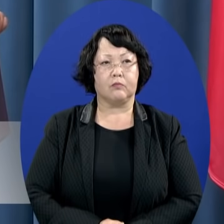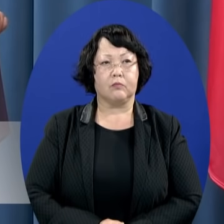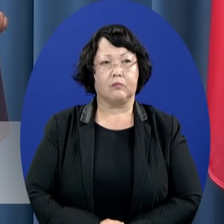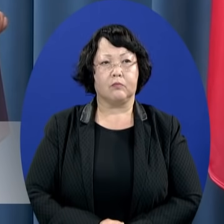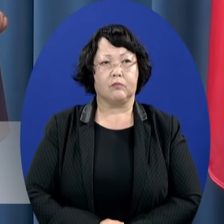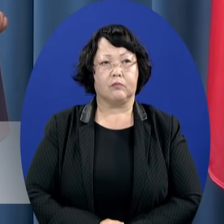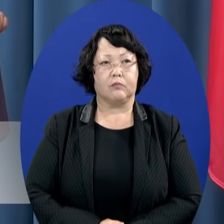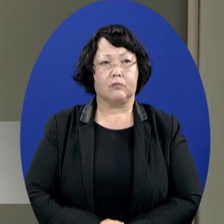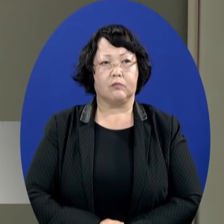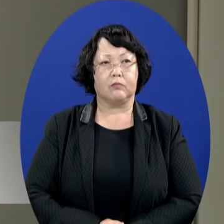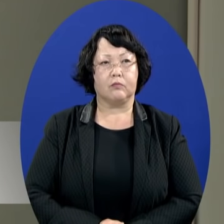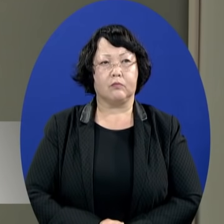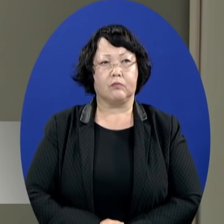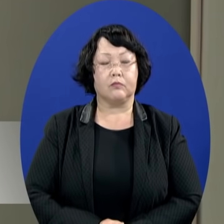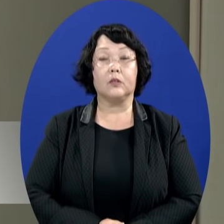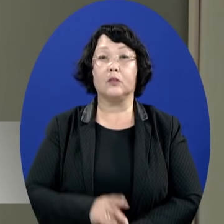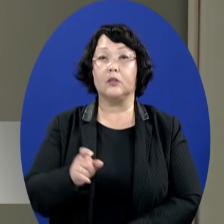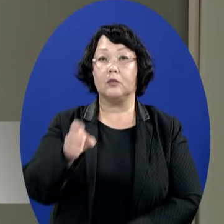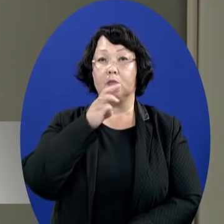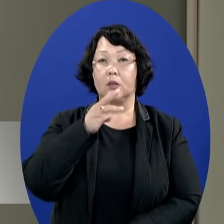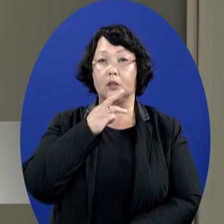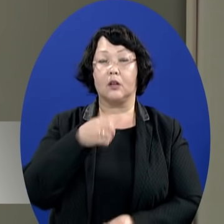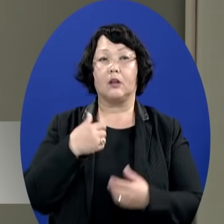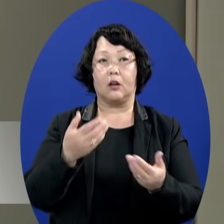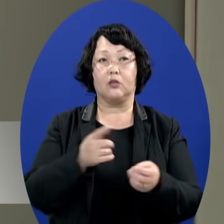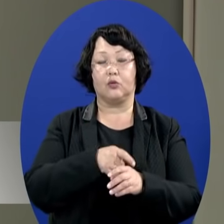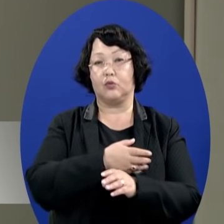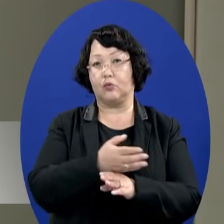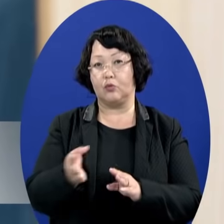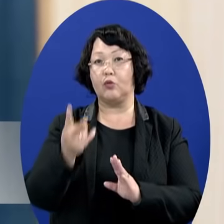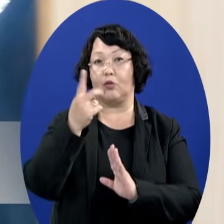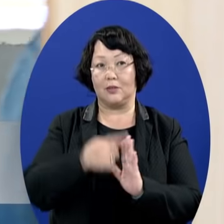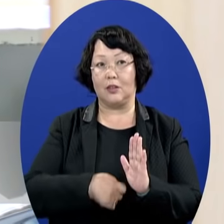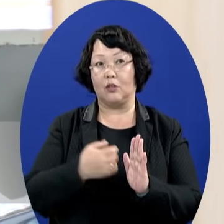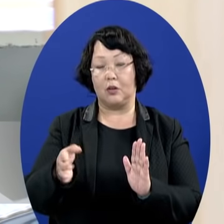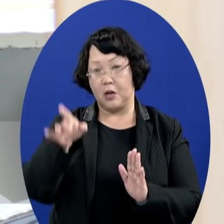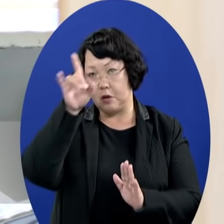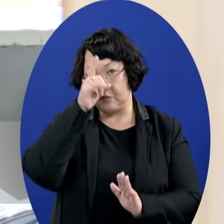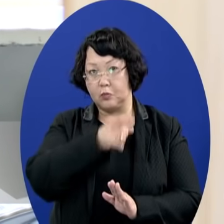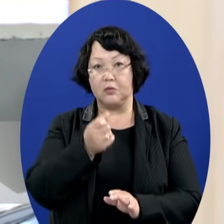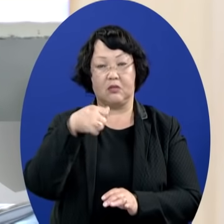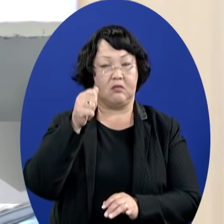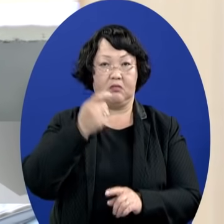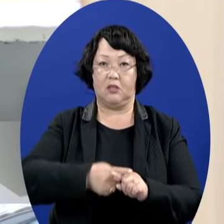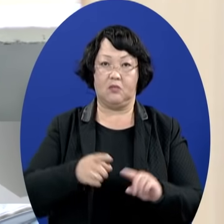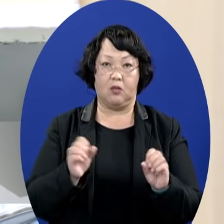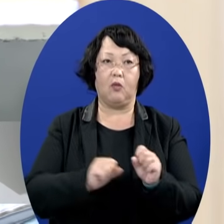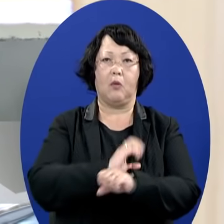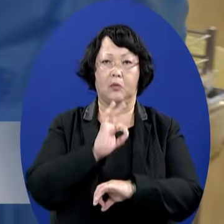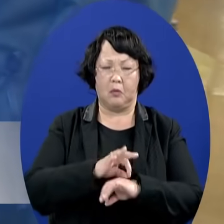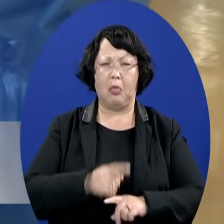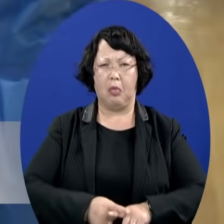шалтгаалах бүх ажлыг бол хийнэ. Энэ мэдээлэлээс хойш 2 сар өнгөрөхөд эмч нарын цалин нэмэгдсэнгүй. Харин цартхлын тавлам